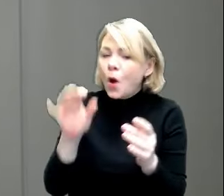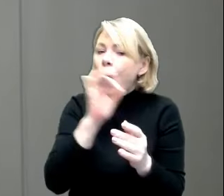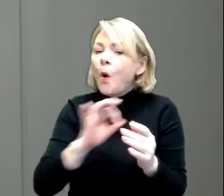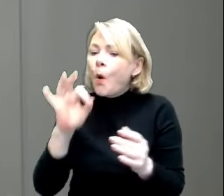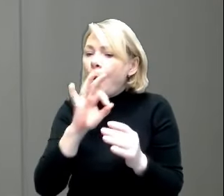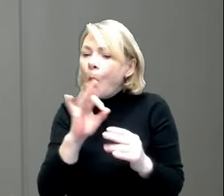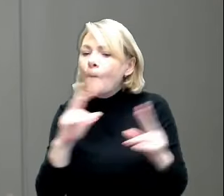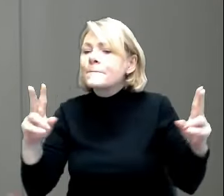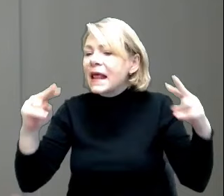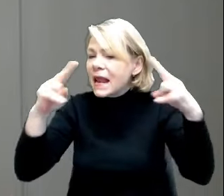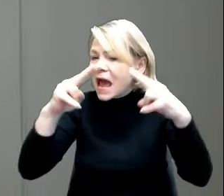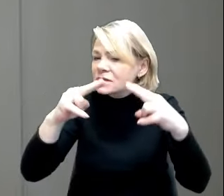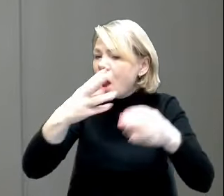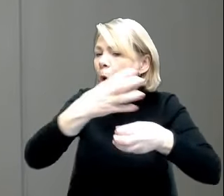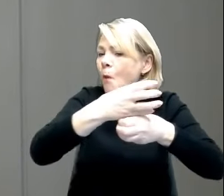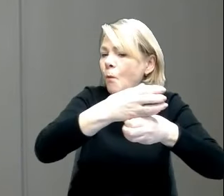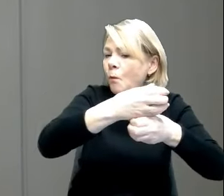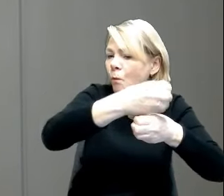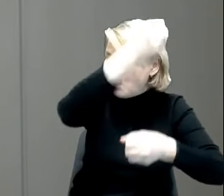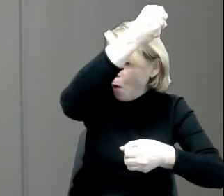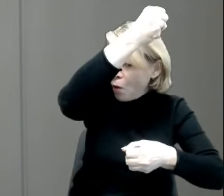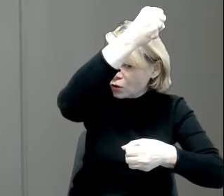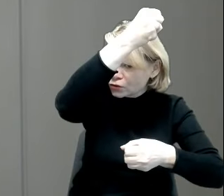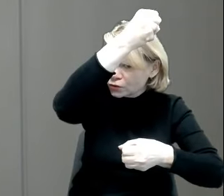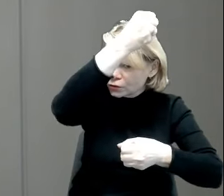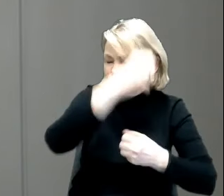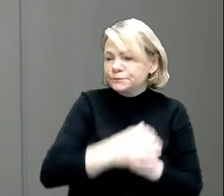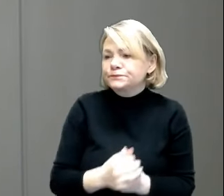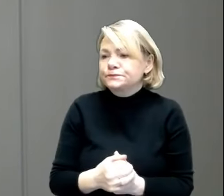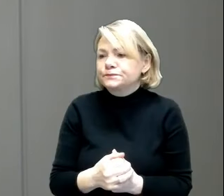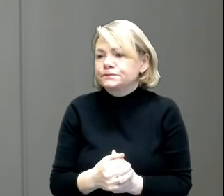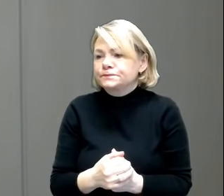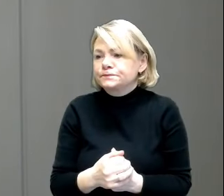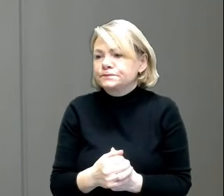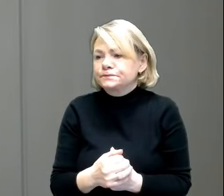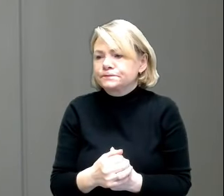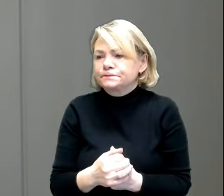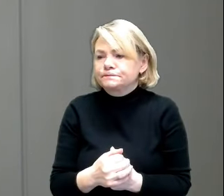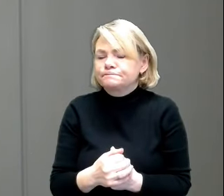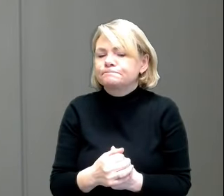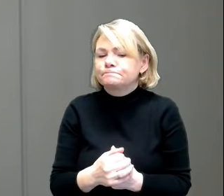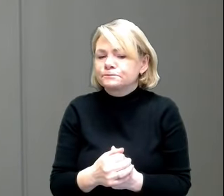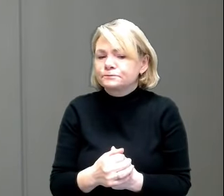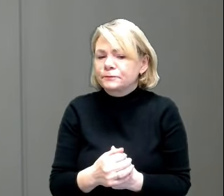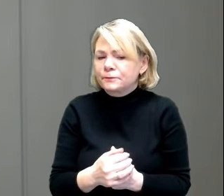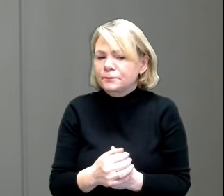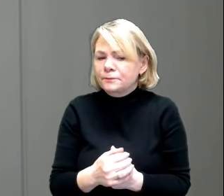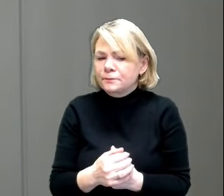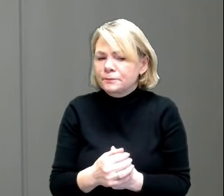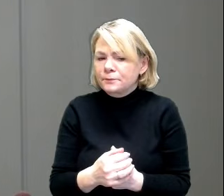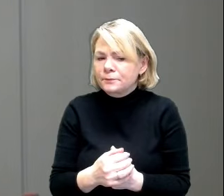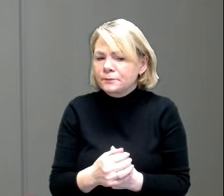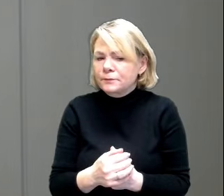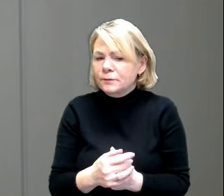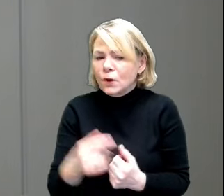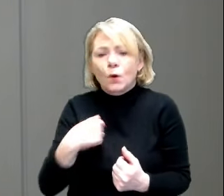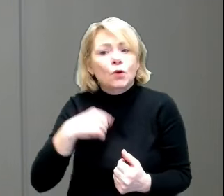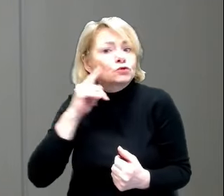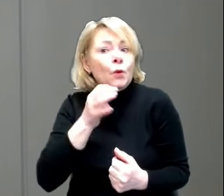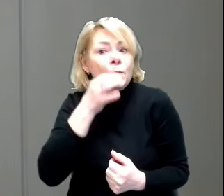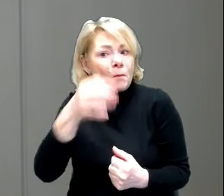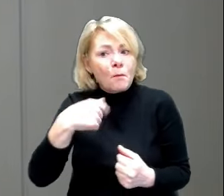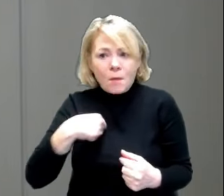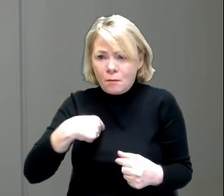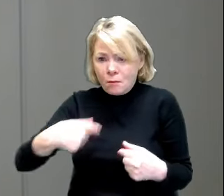bokšto įveiklinimą noriu pasakyti kad klaipėda kas nutiko mūsų miestui jis